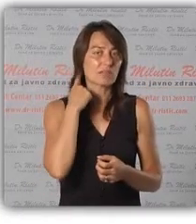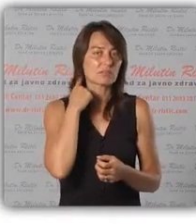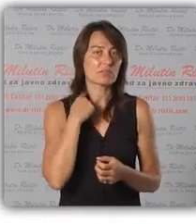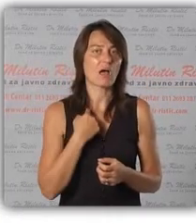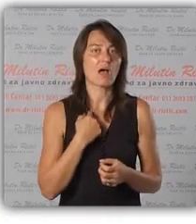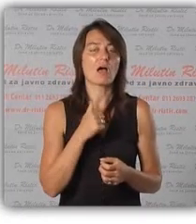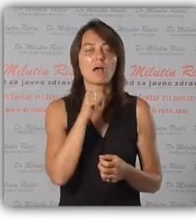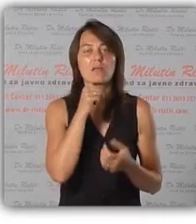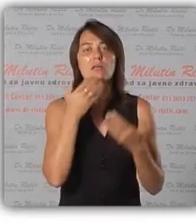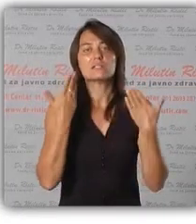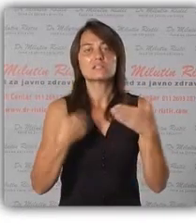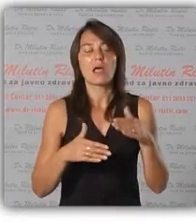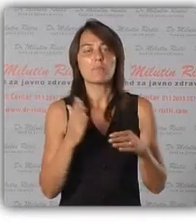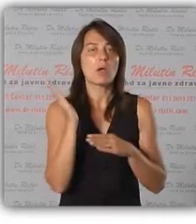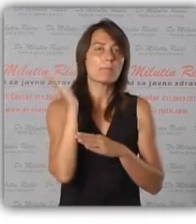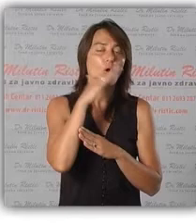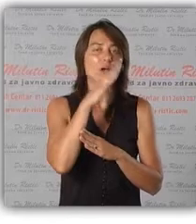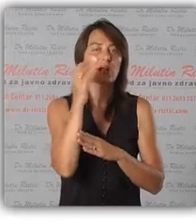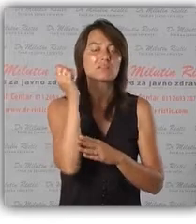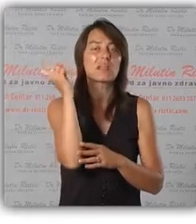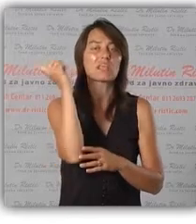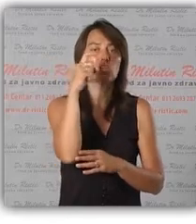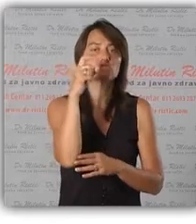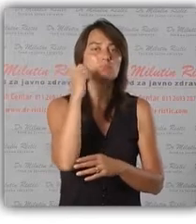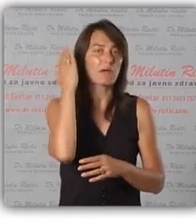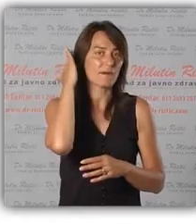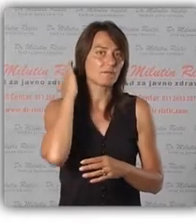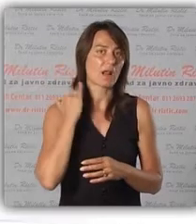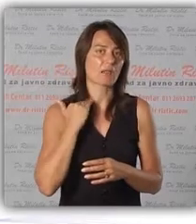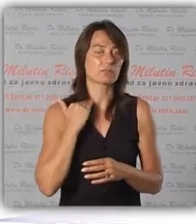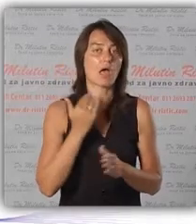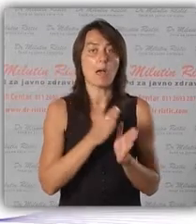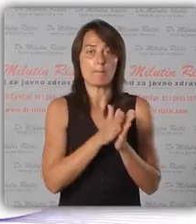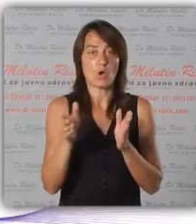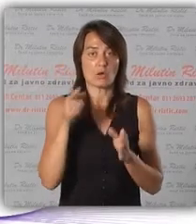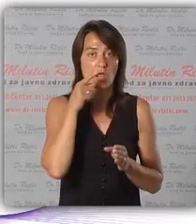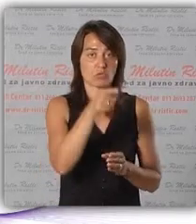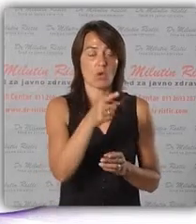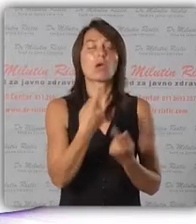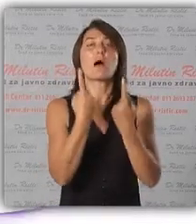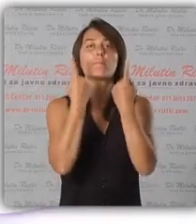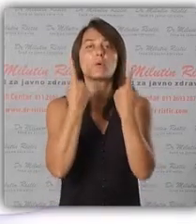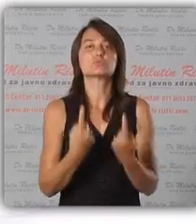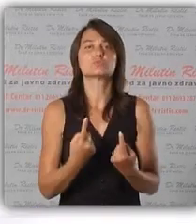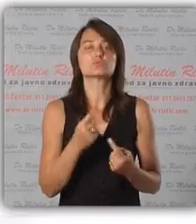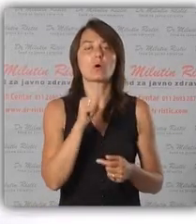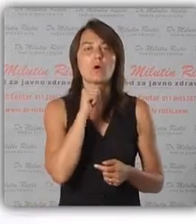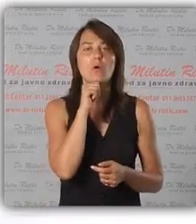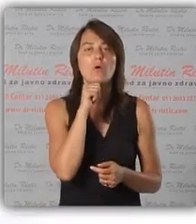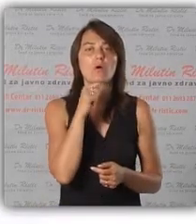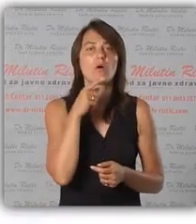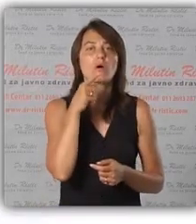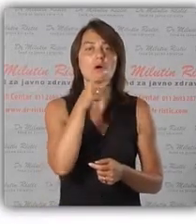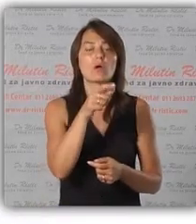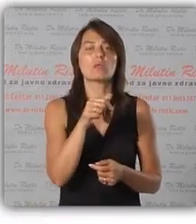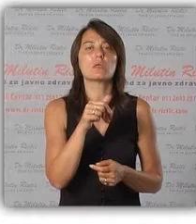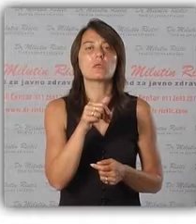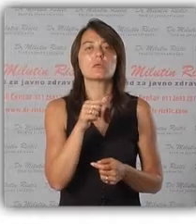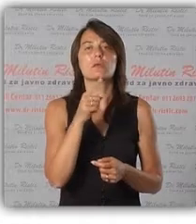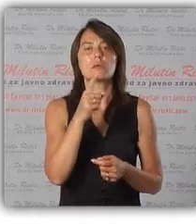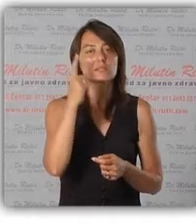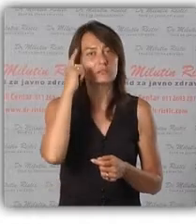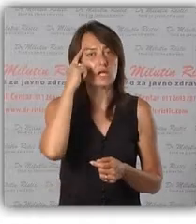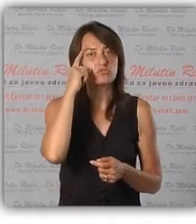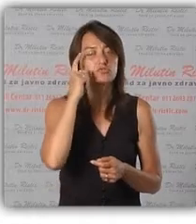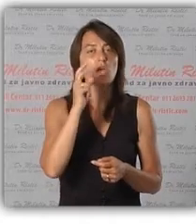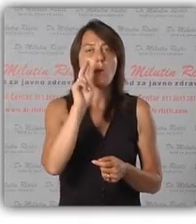ukočenošću vrata i slabijim pokretima vratne kičme u svim pravcima. Pored toga, postoji